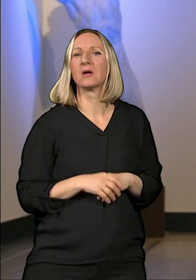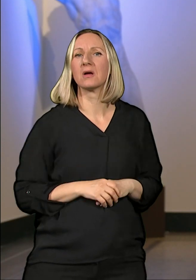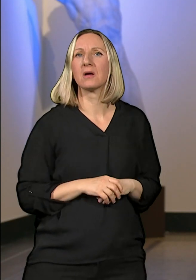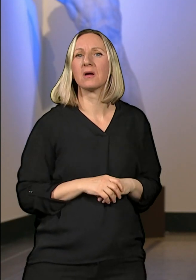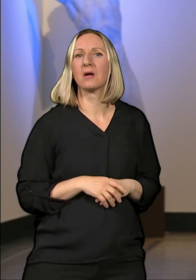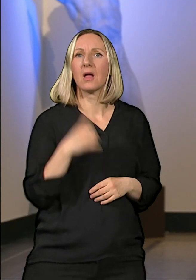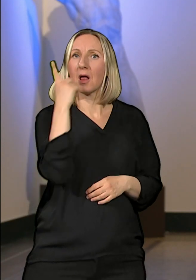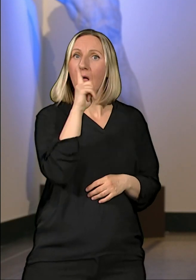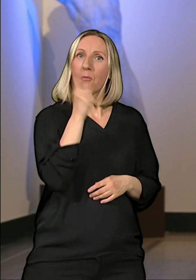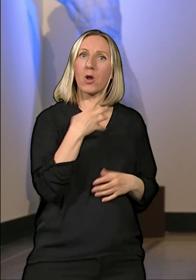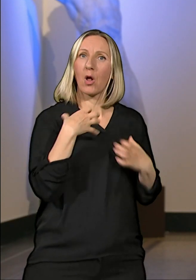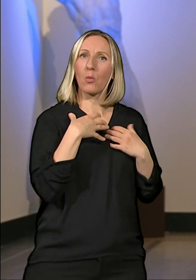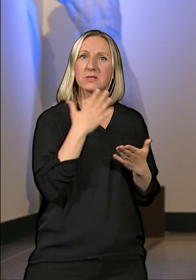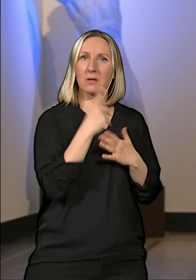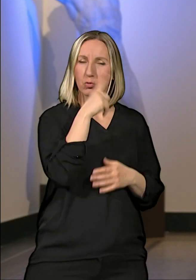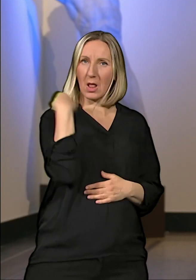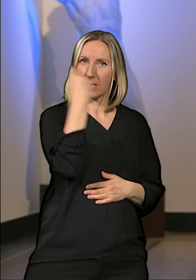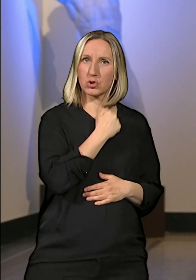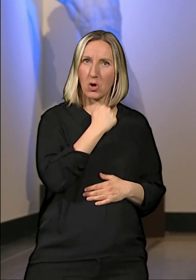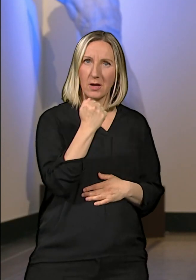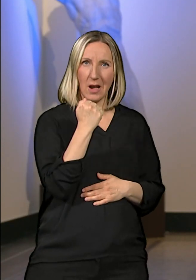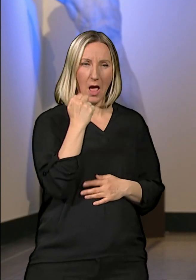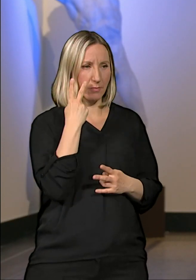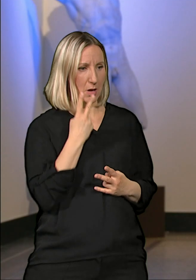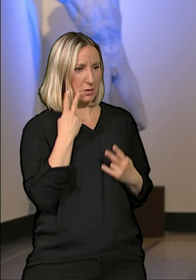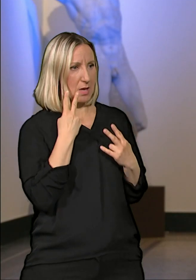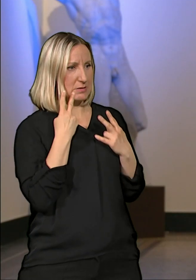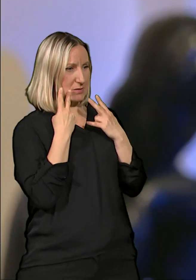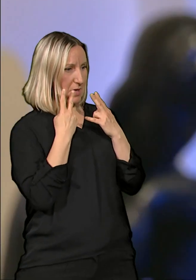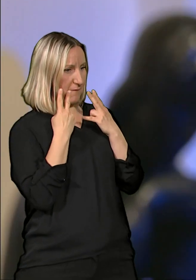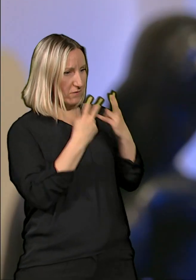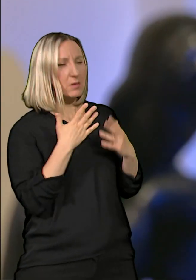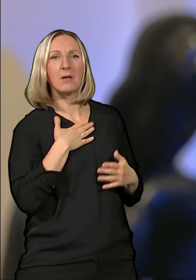ličnu hrabrost da se učita ono svoje, ta svoja istina.